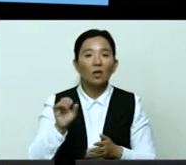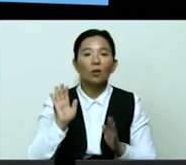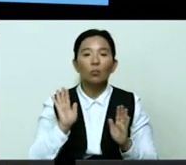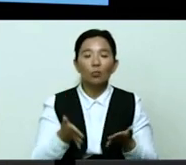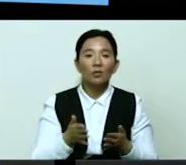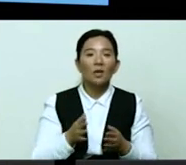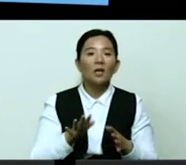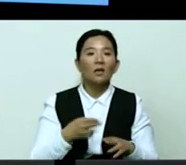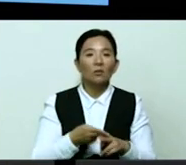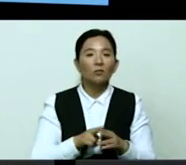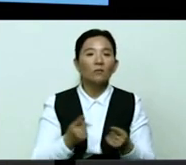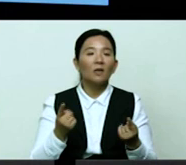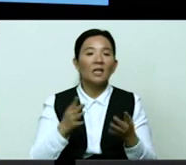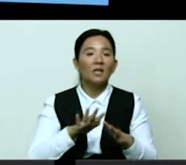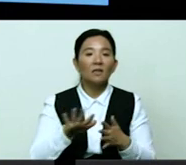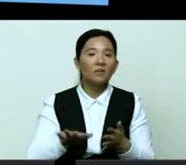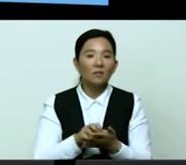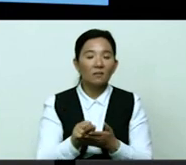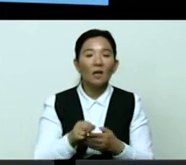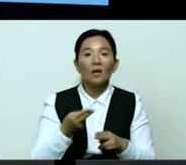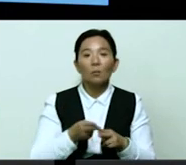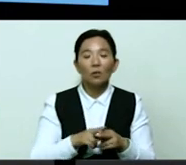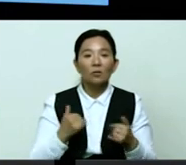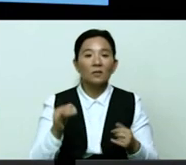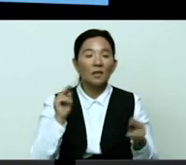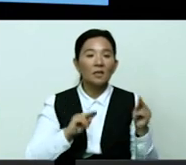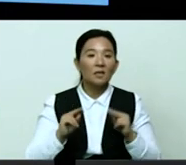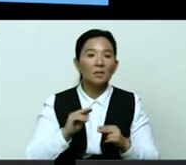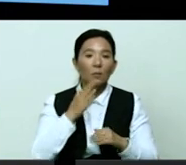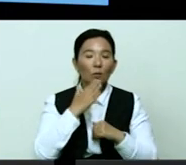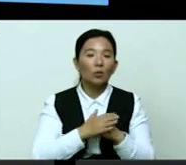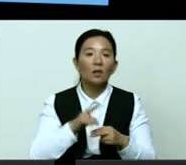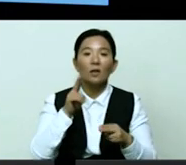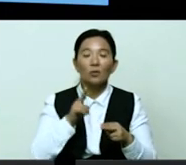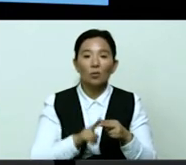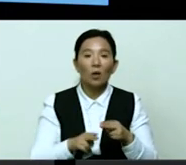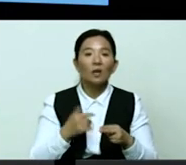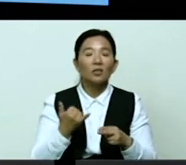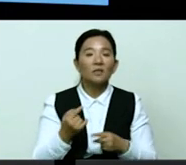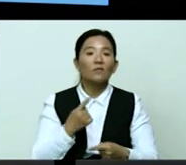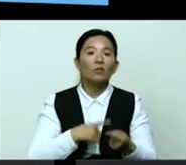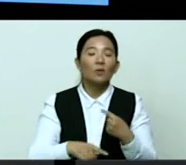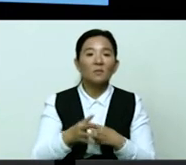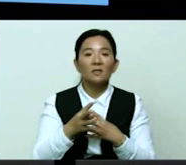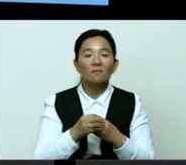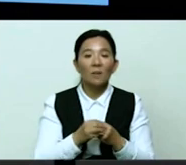будет ликвидировано. На этом наше занятие подходит к концу. Давайте мы вернемся